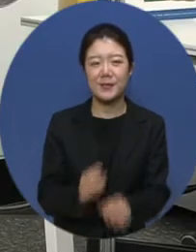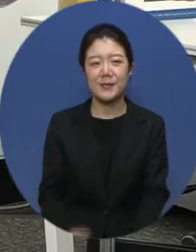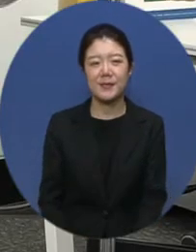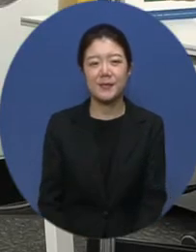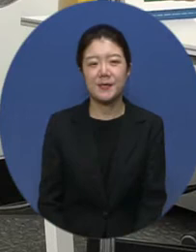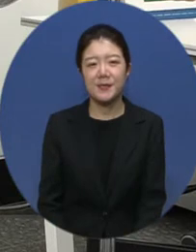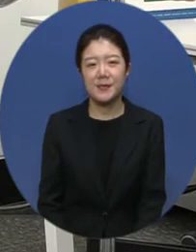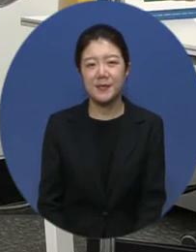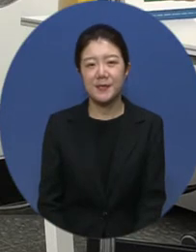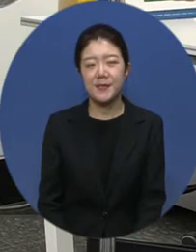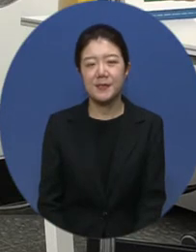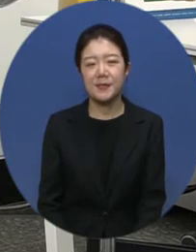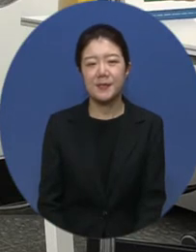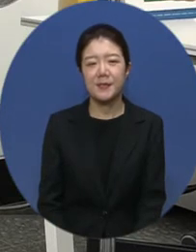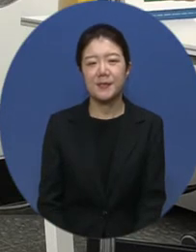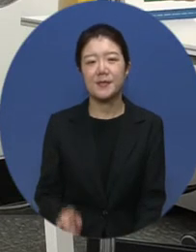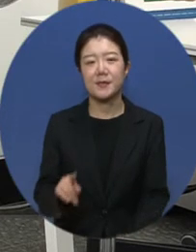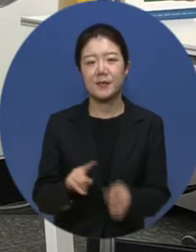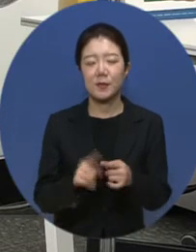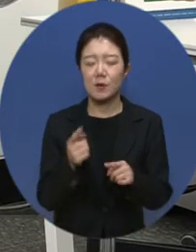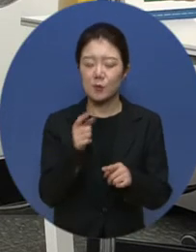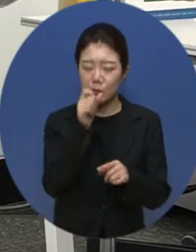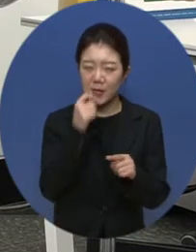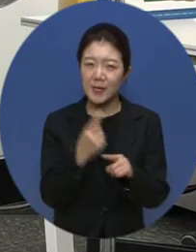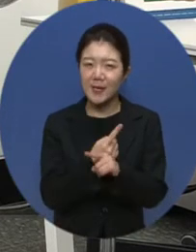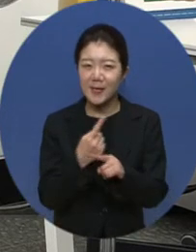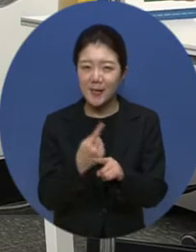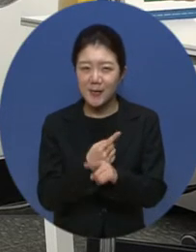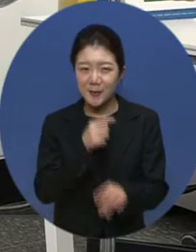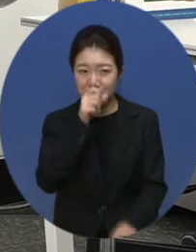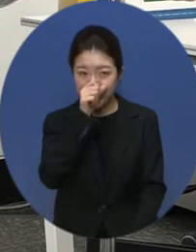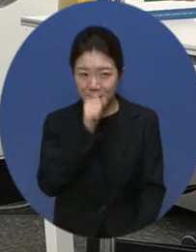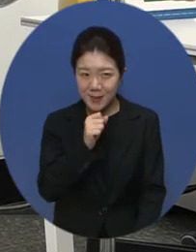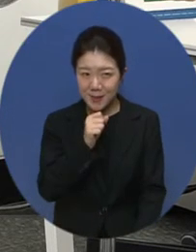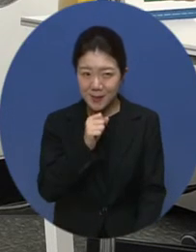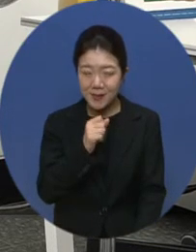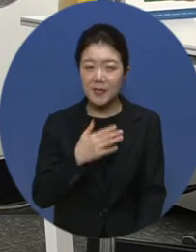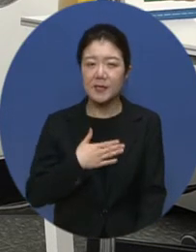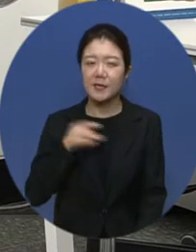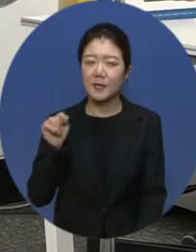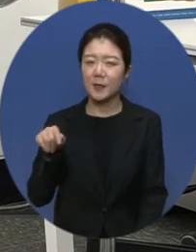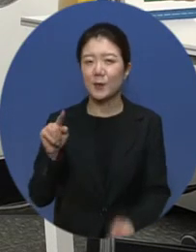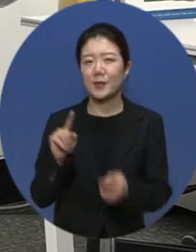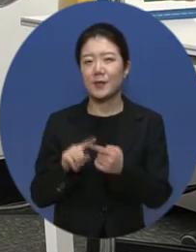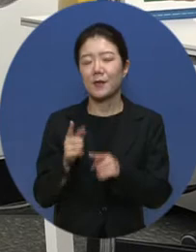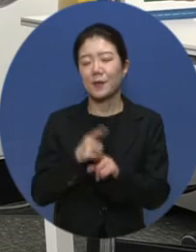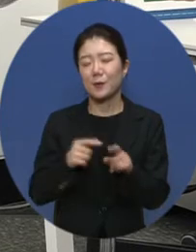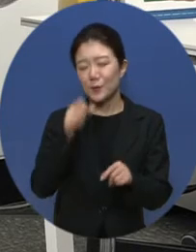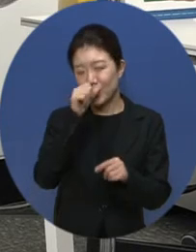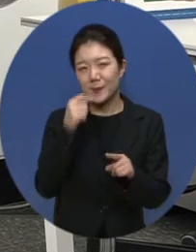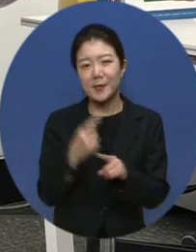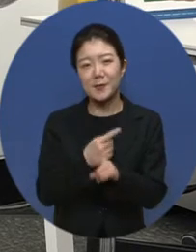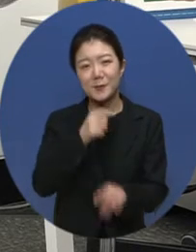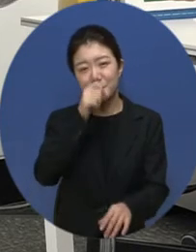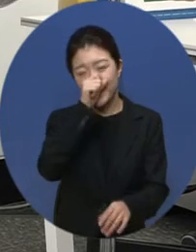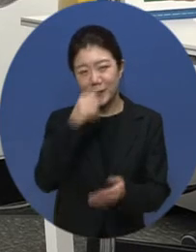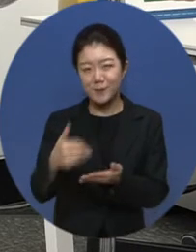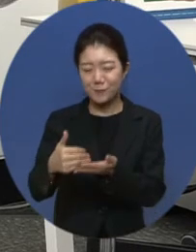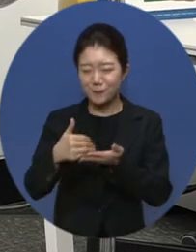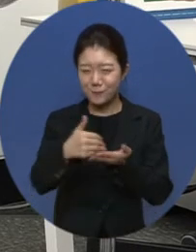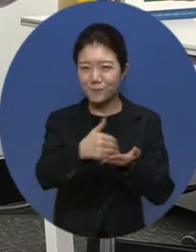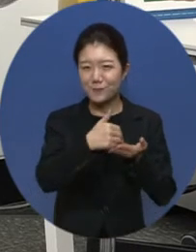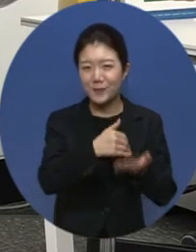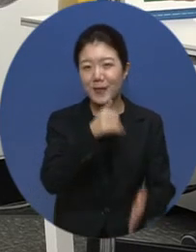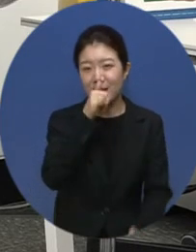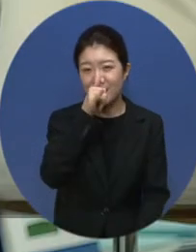그러니까 이런 부분들을 더 개선해 줬으면 좋겠다. 아니면은 나는 이런 부분들이 더 나아졌으면 좋겠다. 이렇게 하시는 분들도